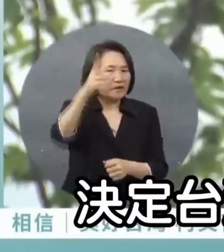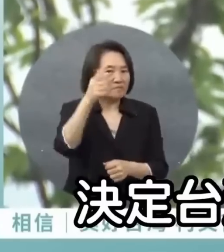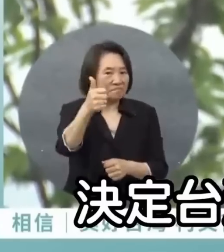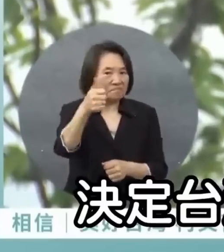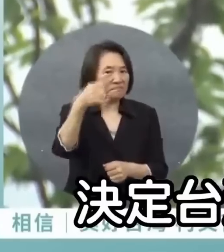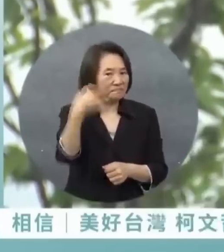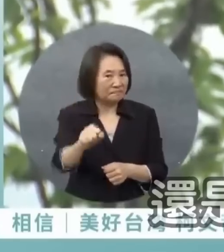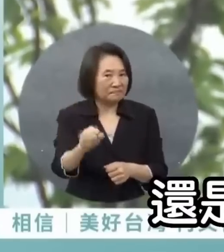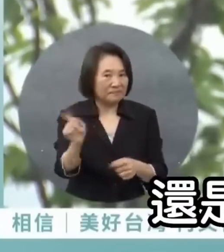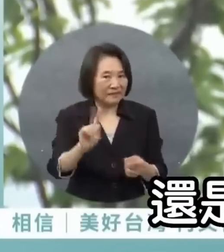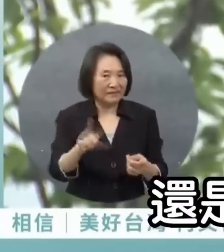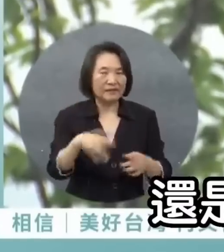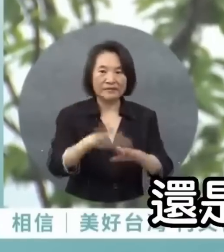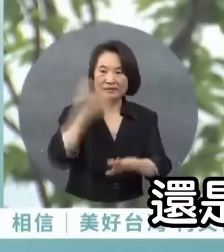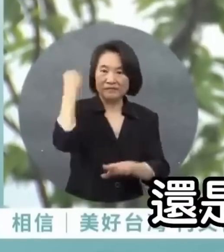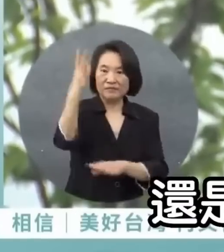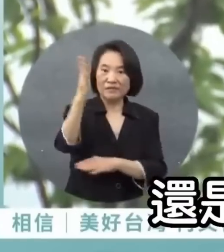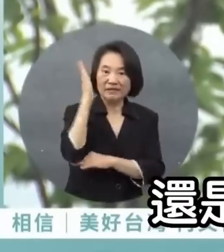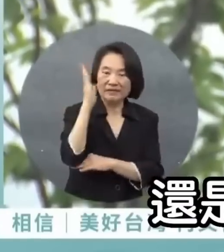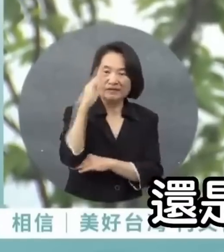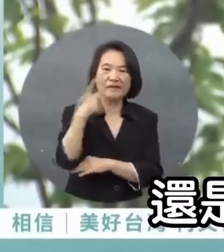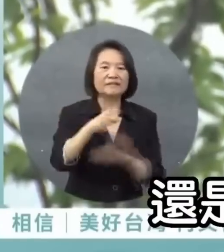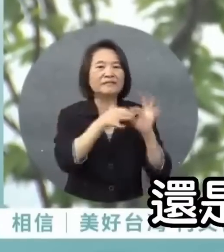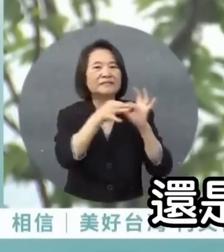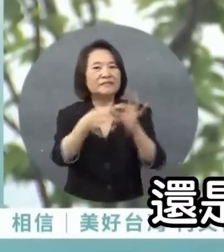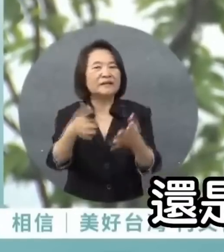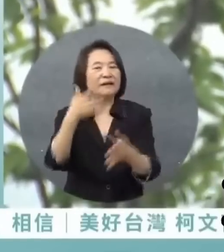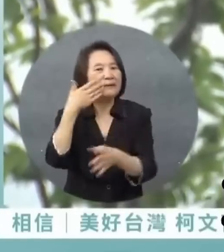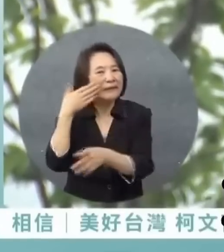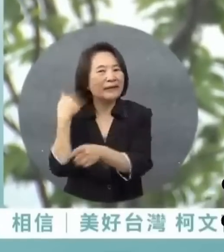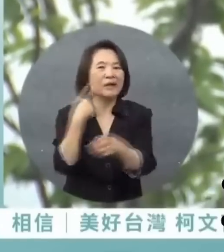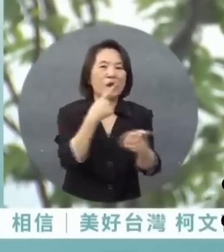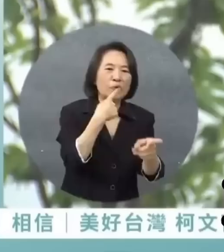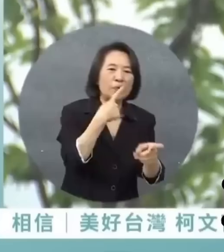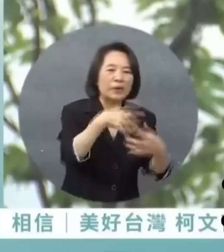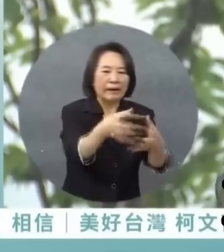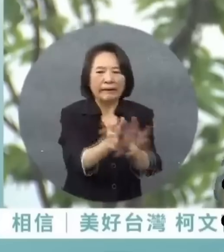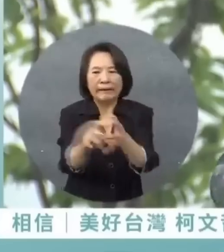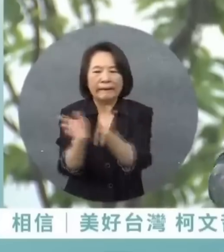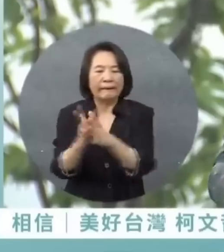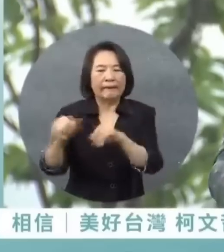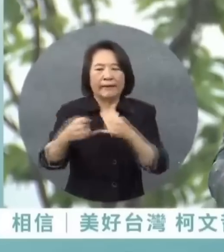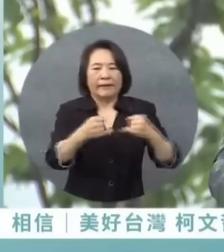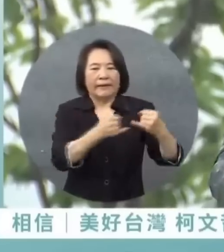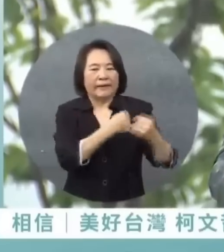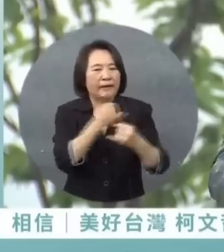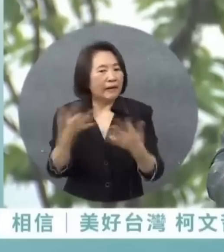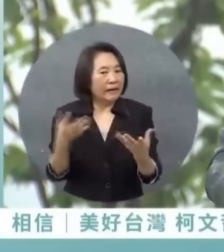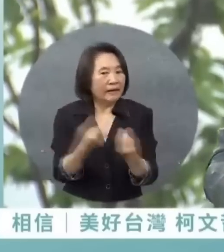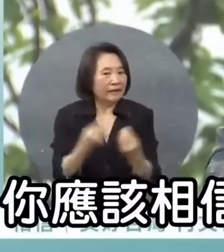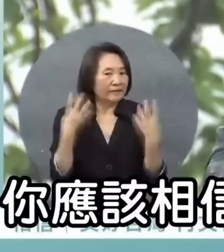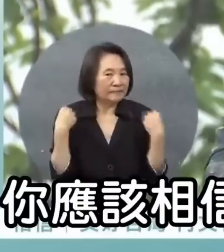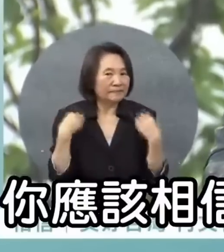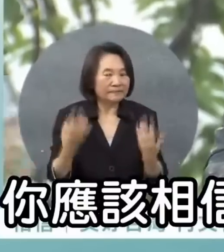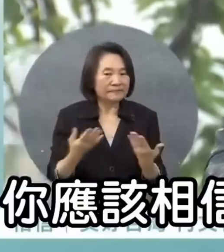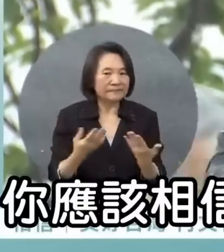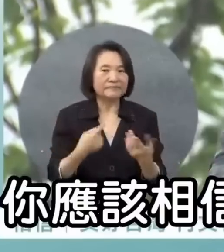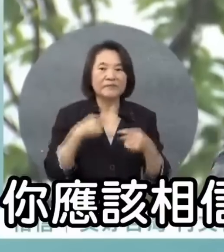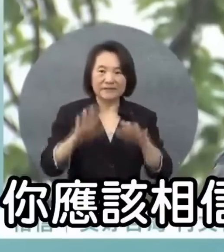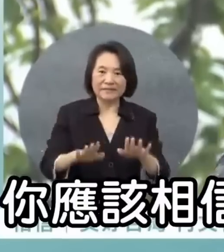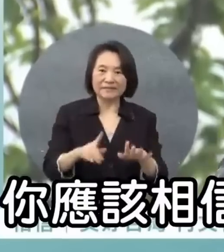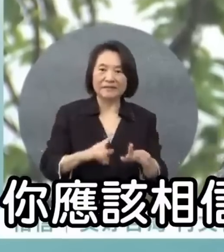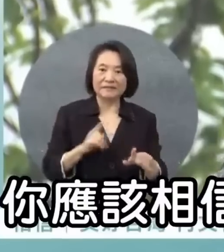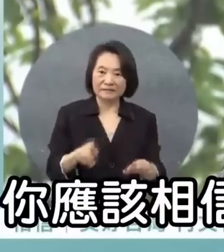一个新政治，还是要继续沉溺在过去蓝绿互斗的泥淖？这一次，你应该相